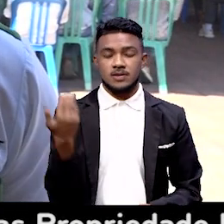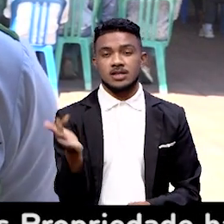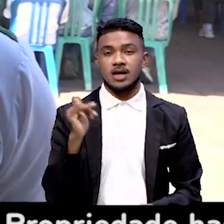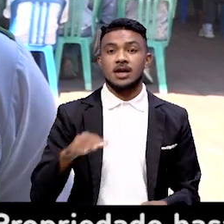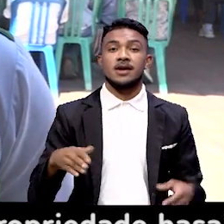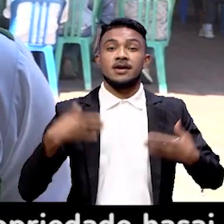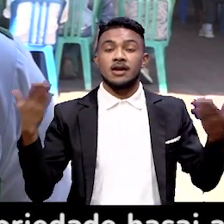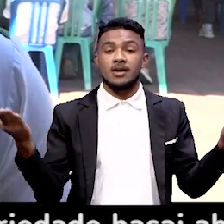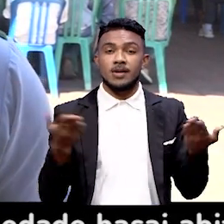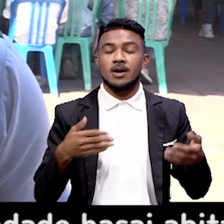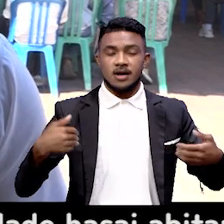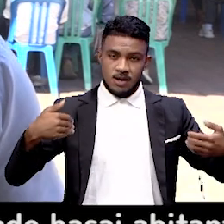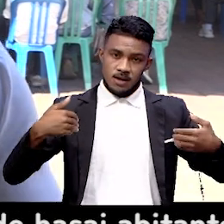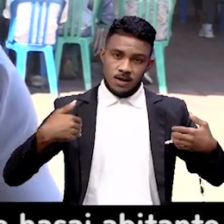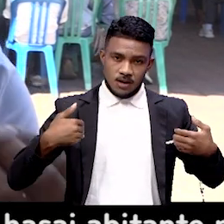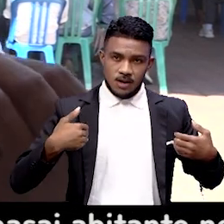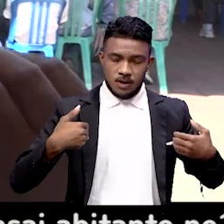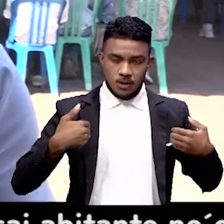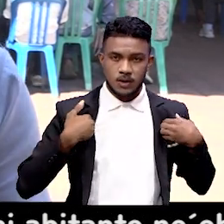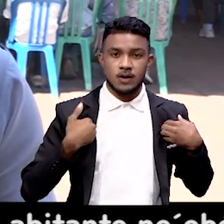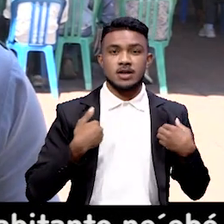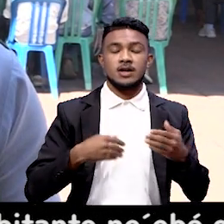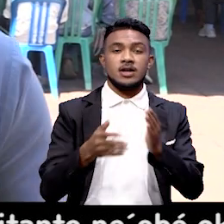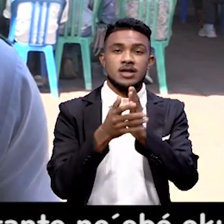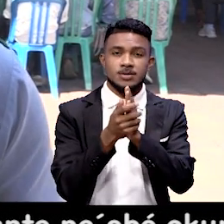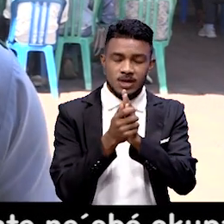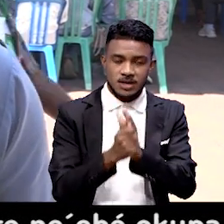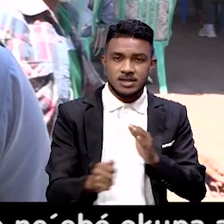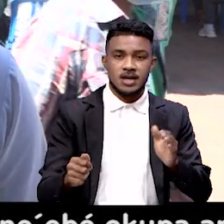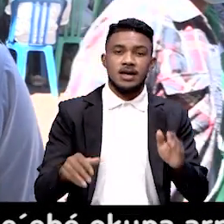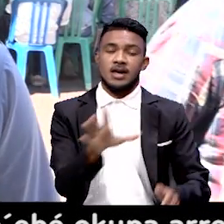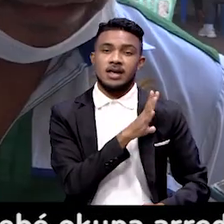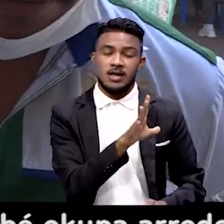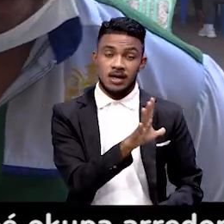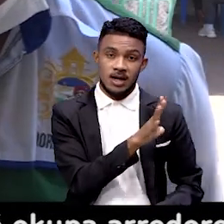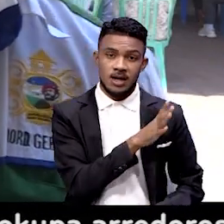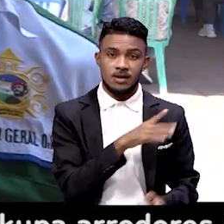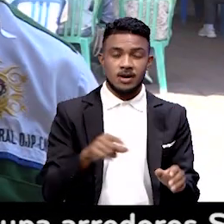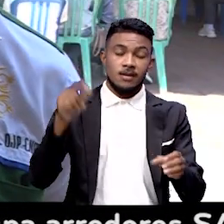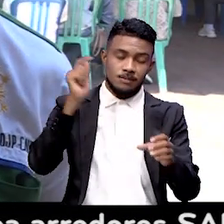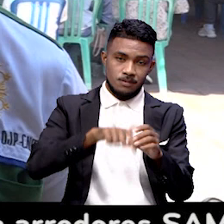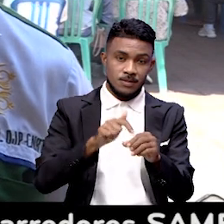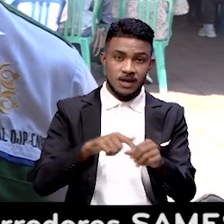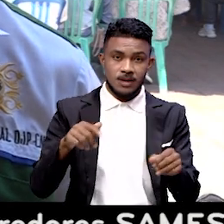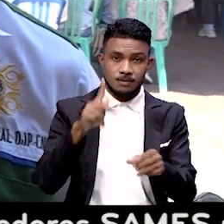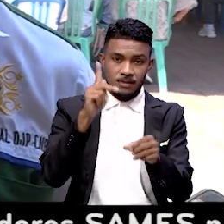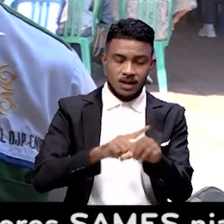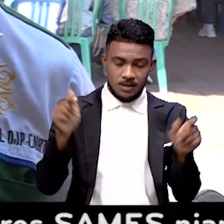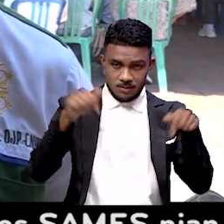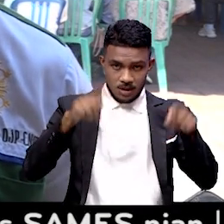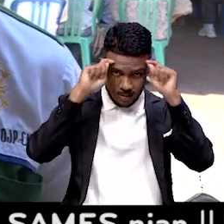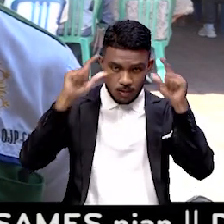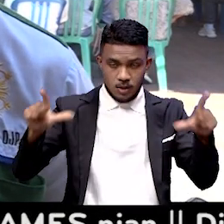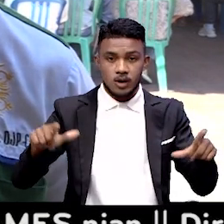maka ho esperança hein hela kadoras ne tingi mai duni Timor. Sing e usi partido selu nebe maka